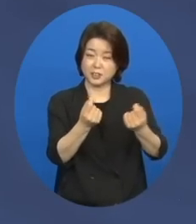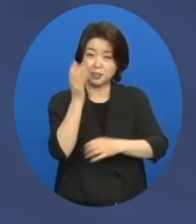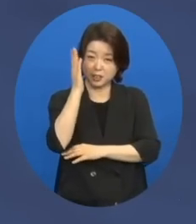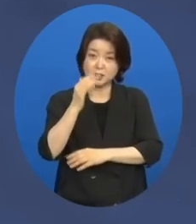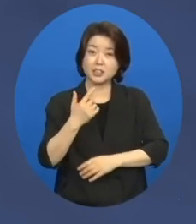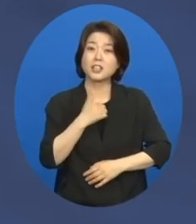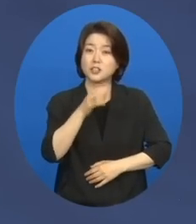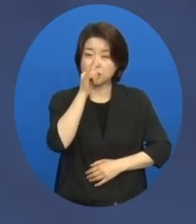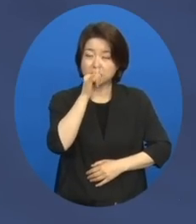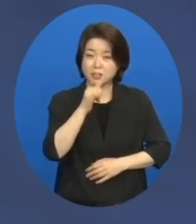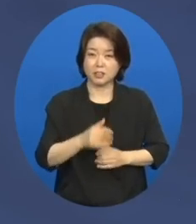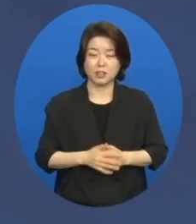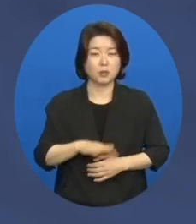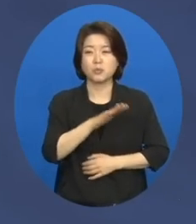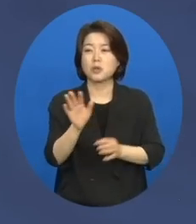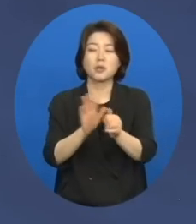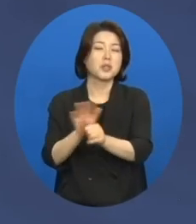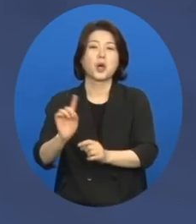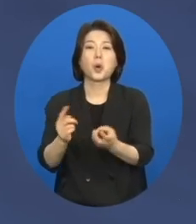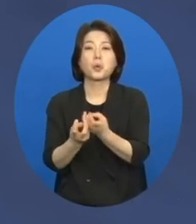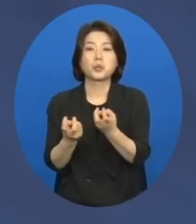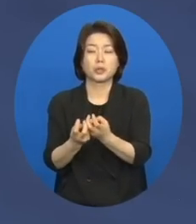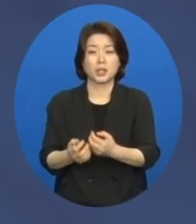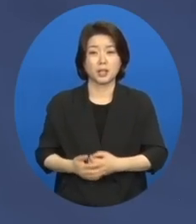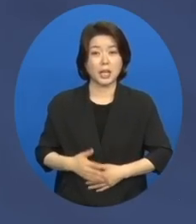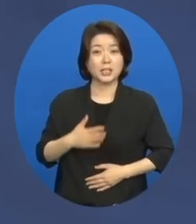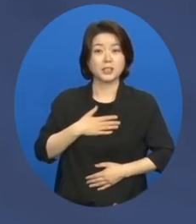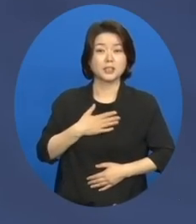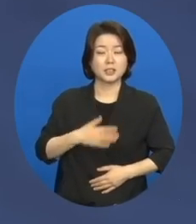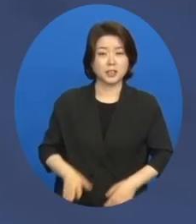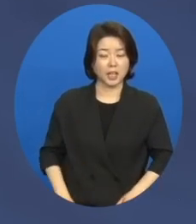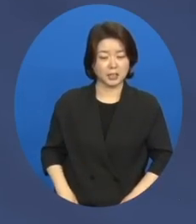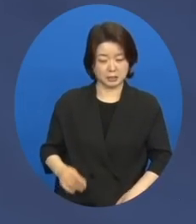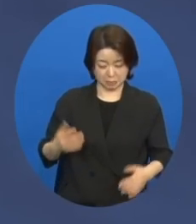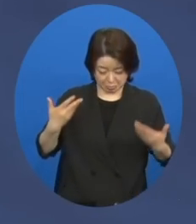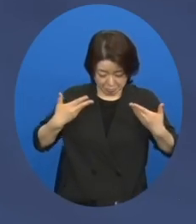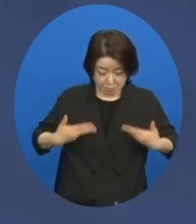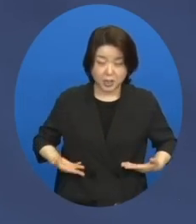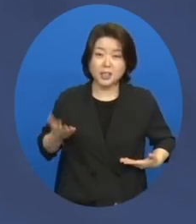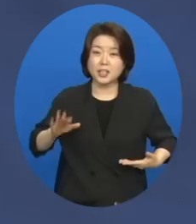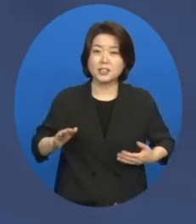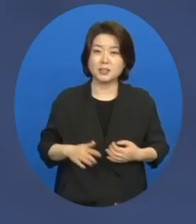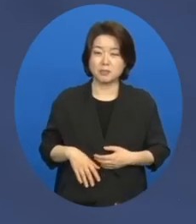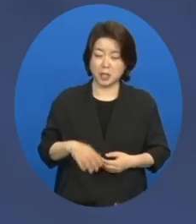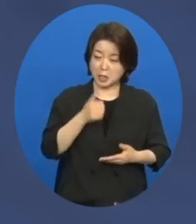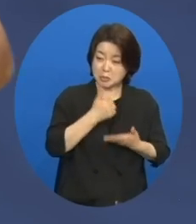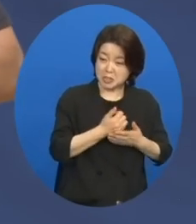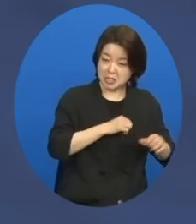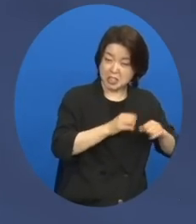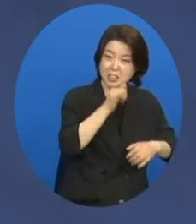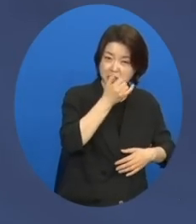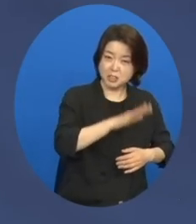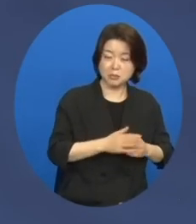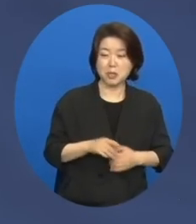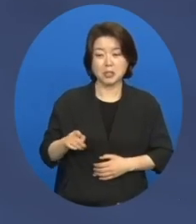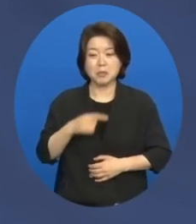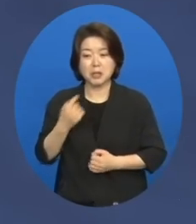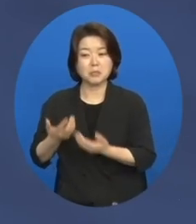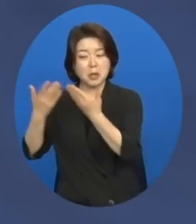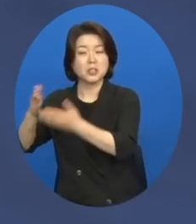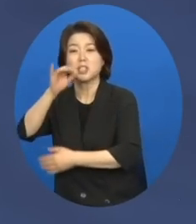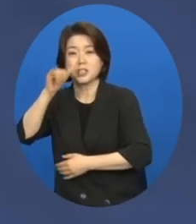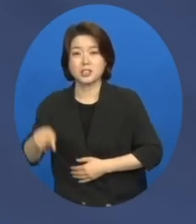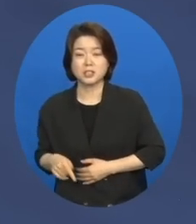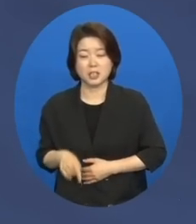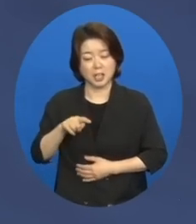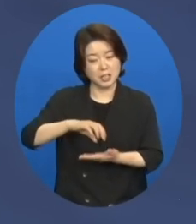우리는 뭐라고 위안을 하는지 아세요? 나는 이거는 좀 이래도 죄는 좀 이렇게 져도 나 이만큼 헌신했어.